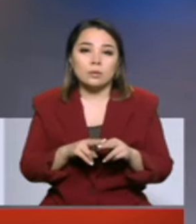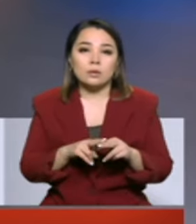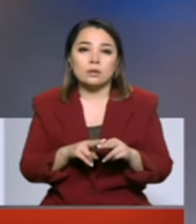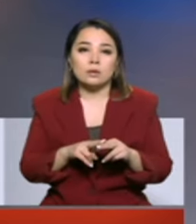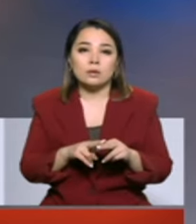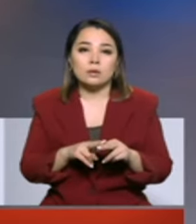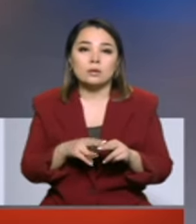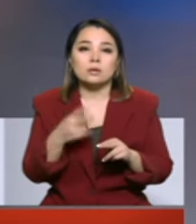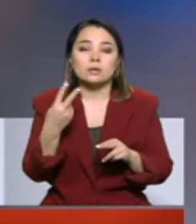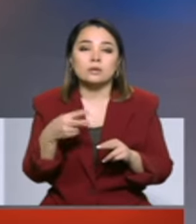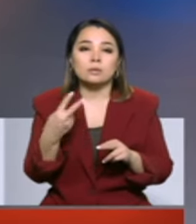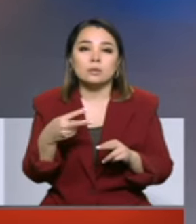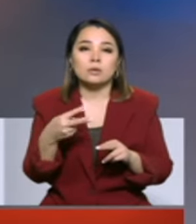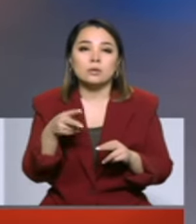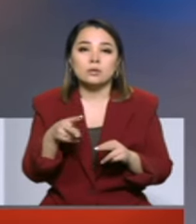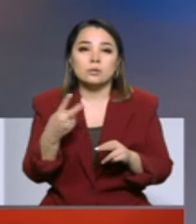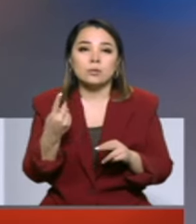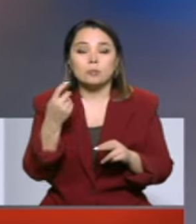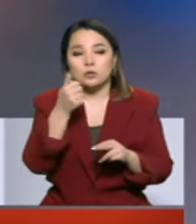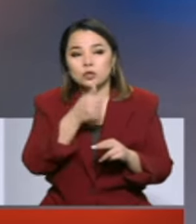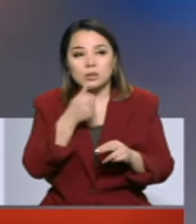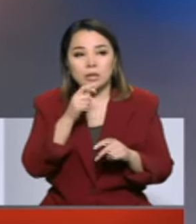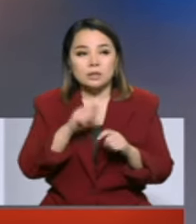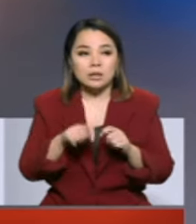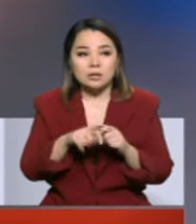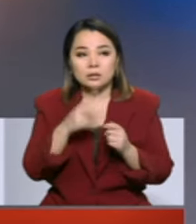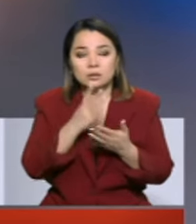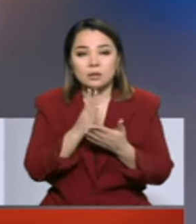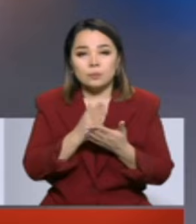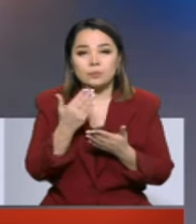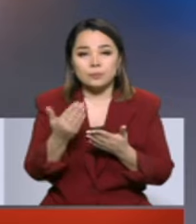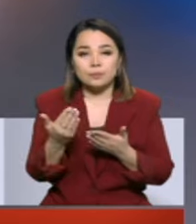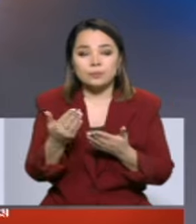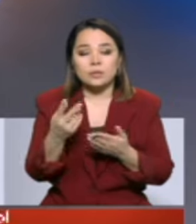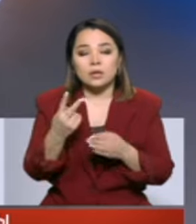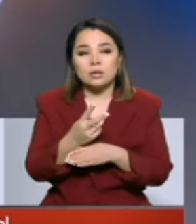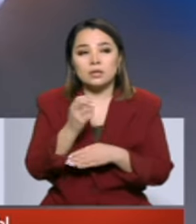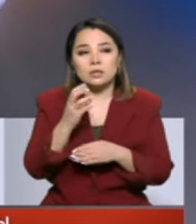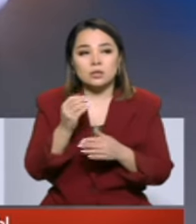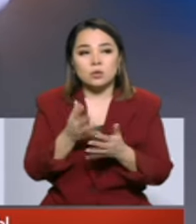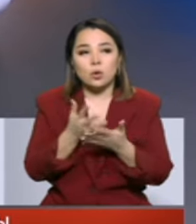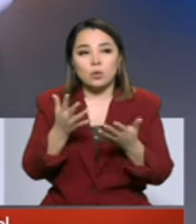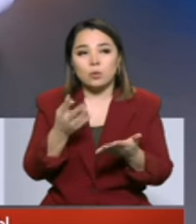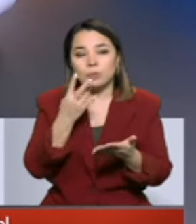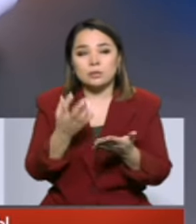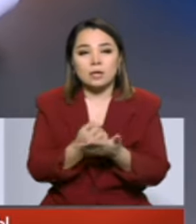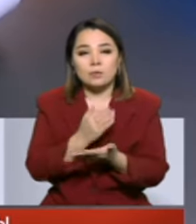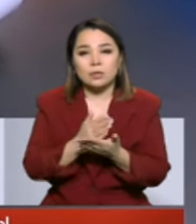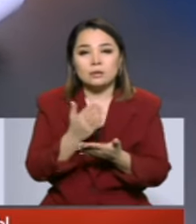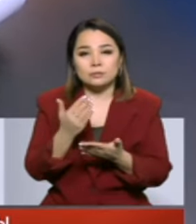Ол 2021 жылымен салыстырған кезде екі есе көп болып табылады.